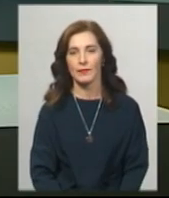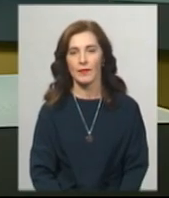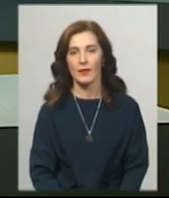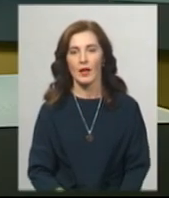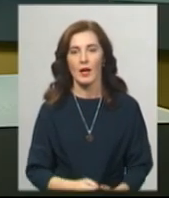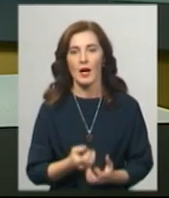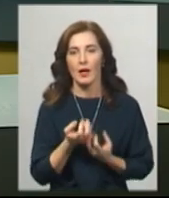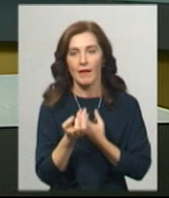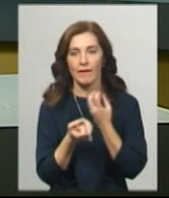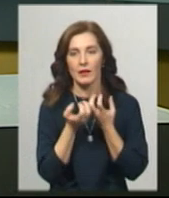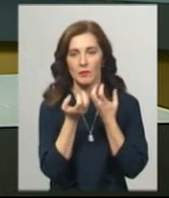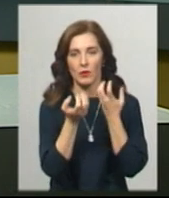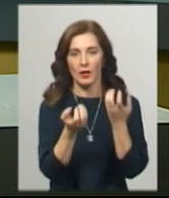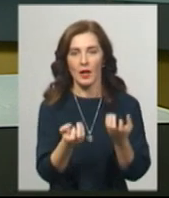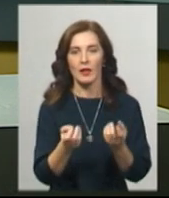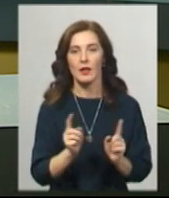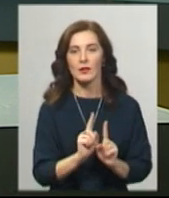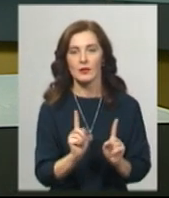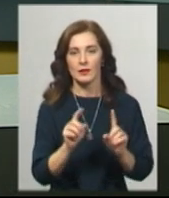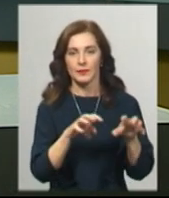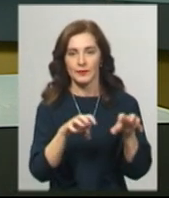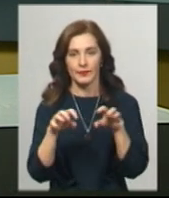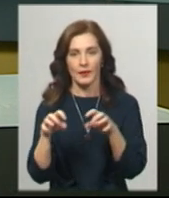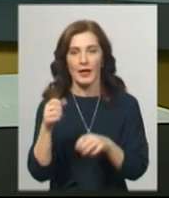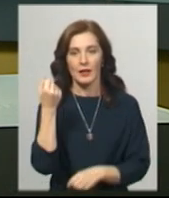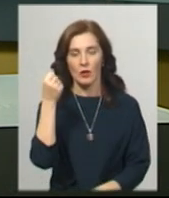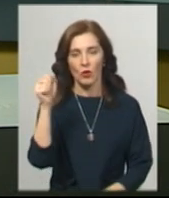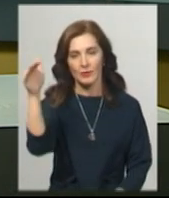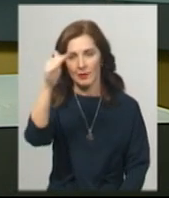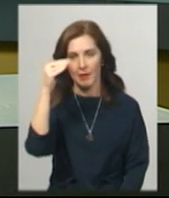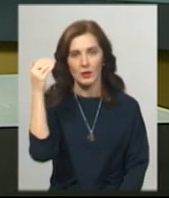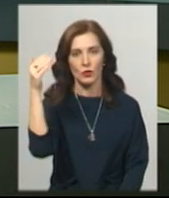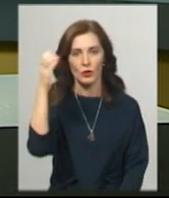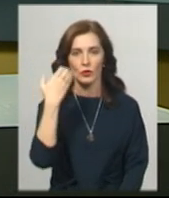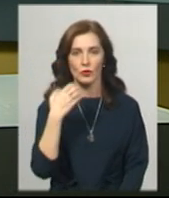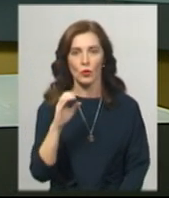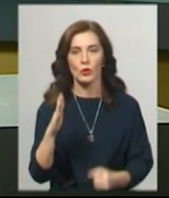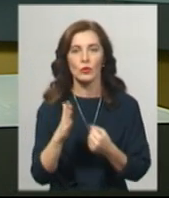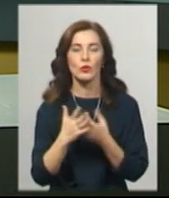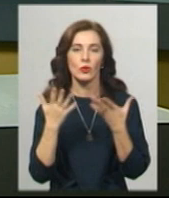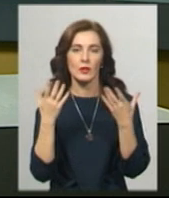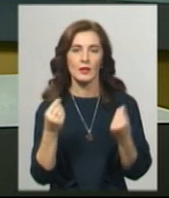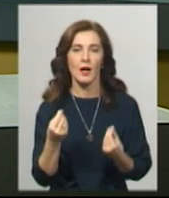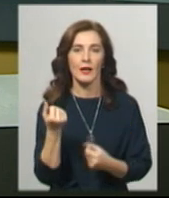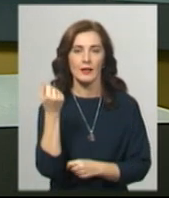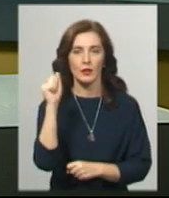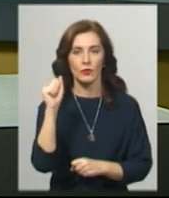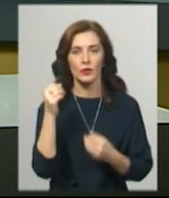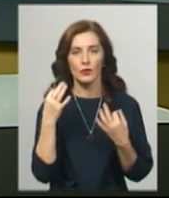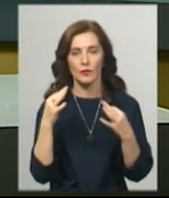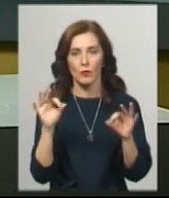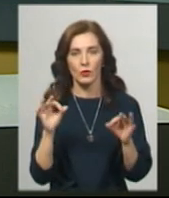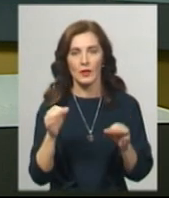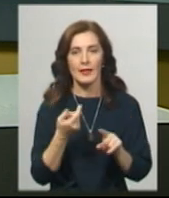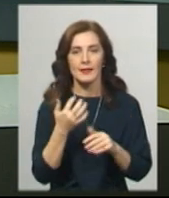Поклали квіти та запалили лампадки біля пам'ятника героям Небесної Сотні у Хмельницькому до Дня Гідності та Свободи. Серед тих, хто